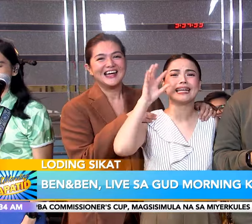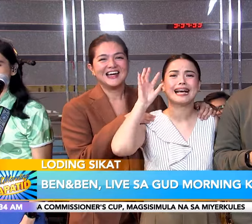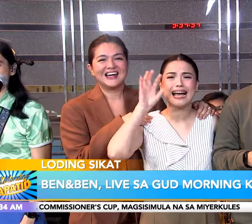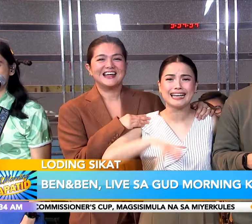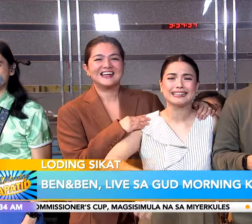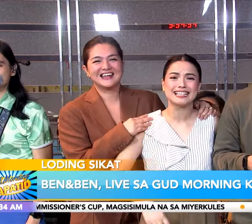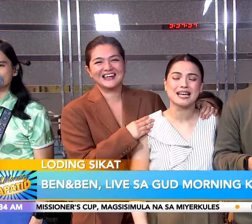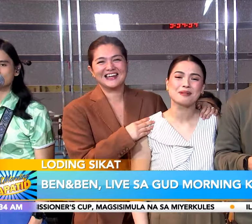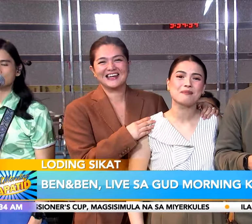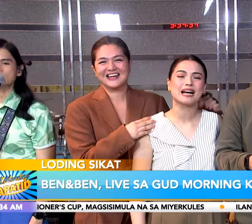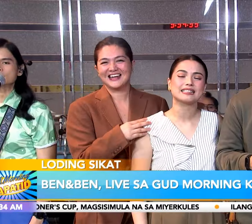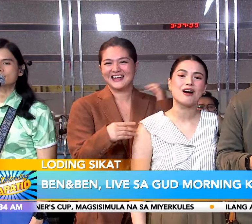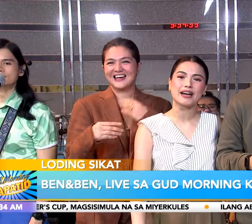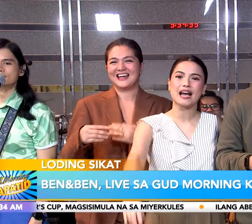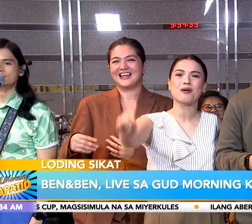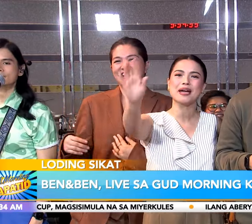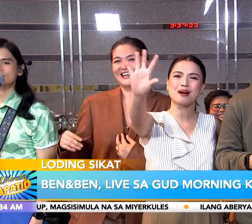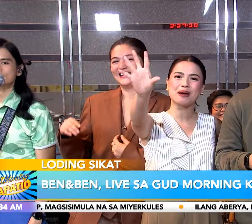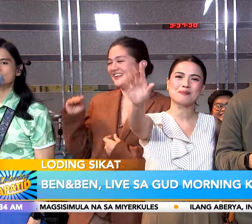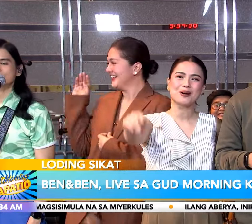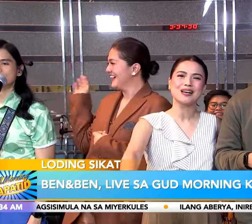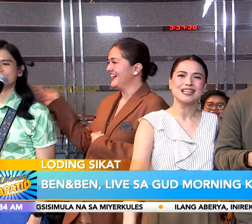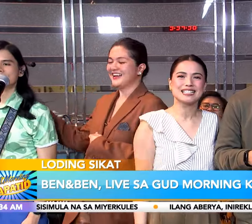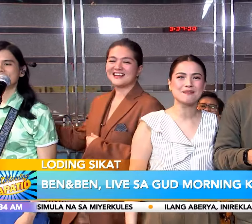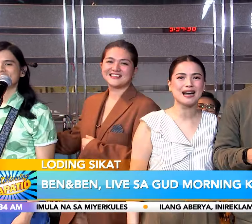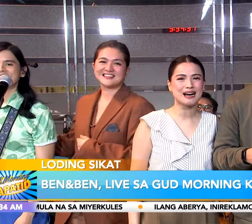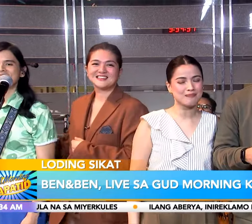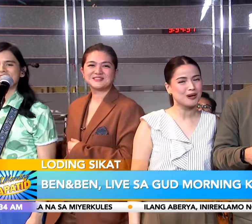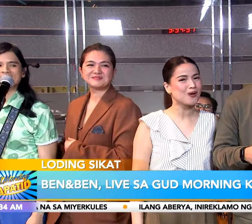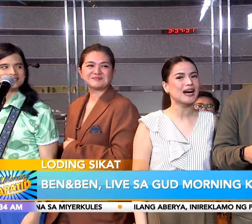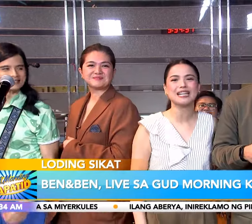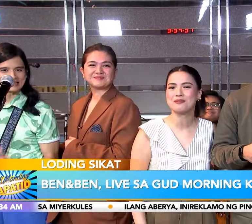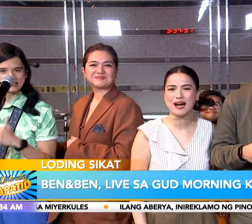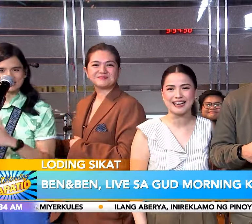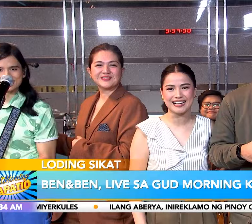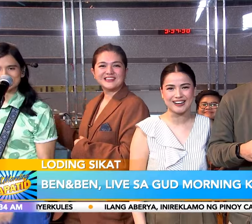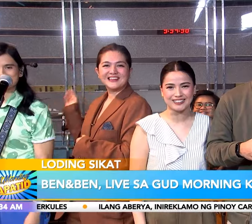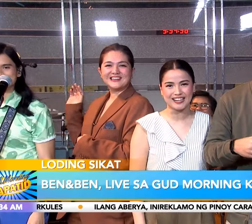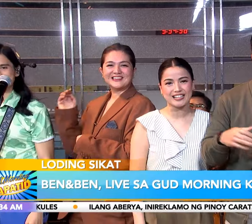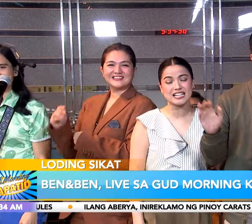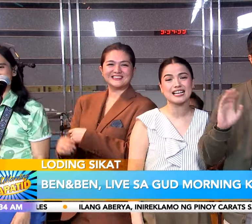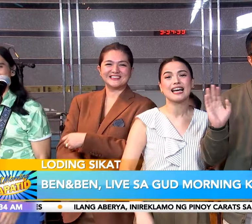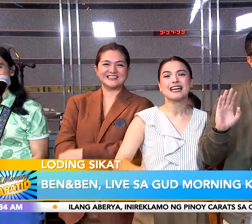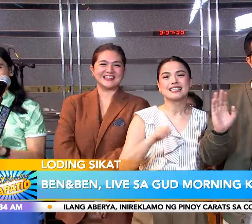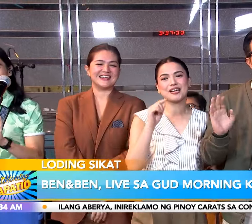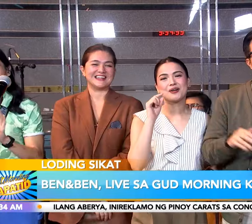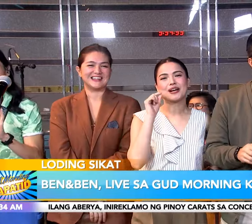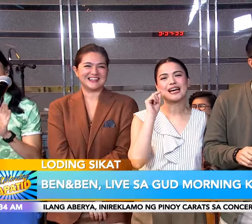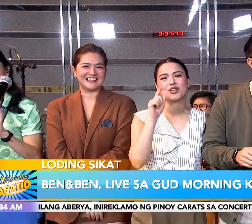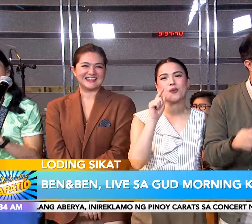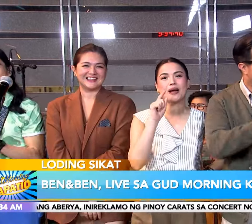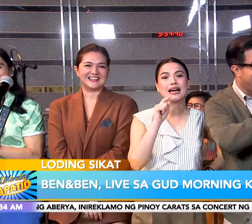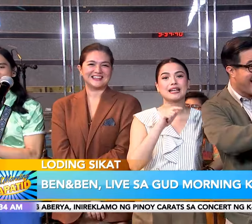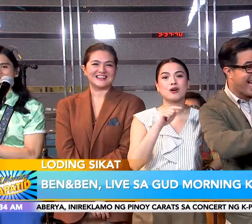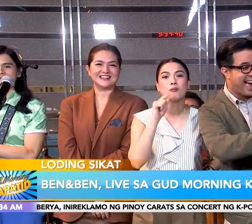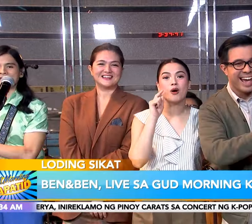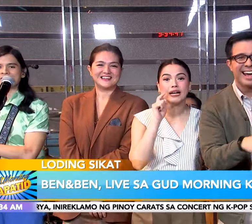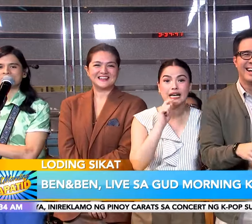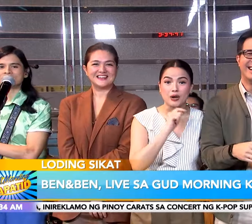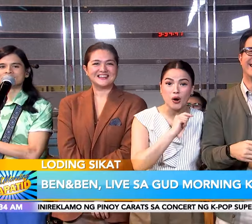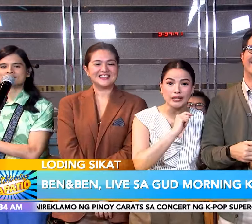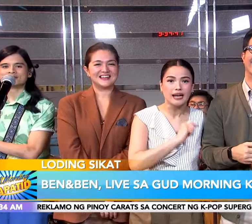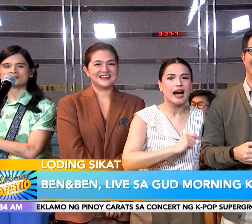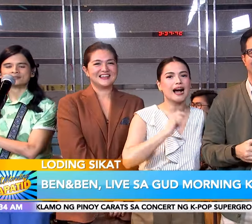ang kiligan at excited ng mga tao. Kaya kaway-kaway po sa mga kapwa ko, kaliwanag out there. At saka, sigurado, wala nang